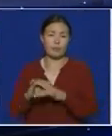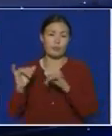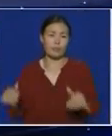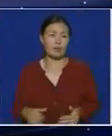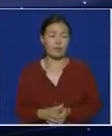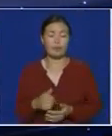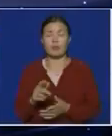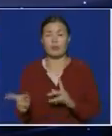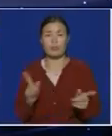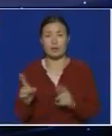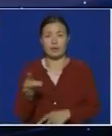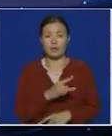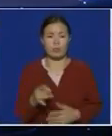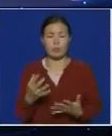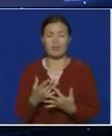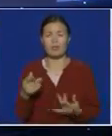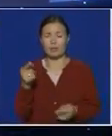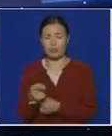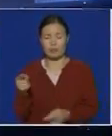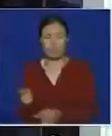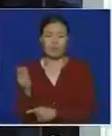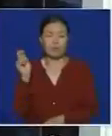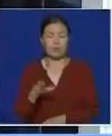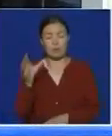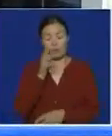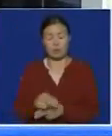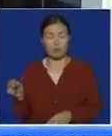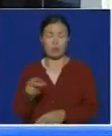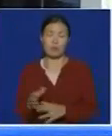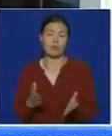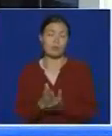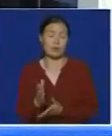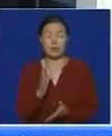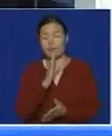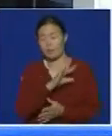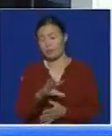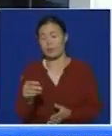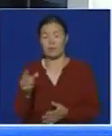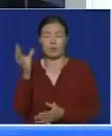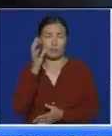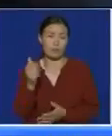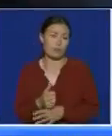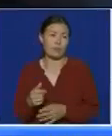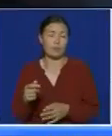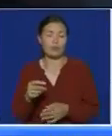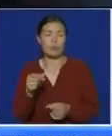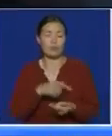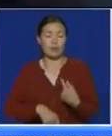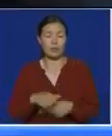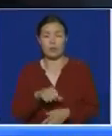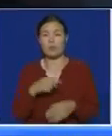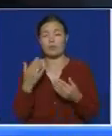арттыру. Семинарға республиканың түпкір-түпкірінен білім беру ұйымдарының қызметкерлері мен білім бөлімдерінің әдіскерлері